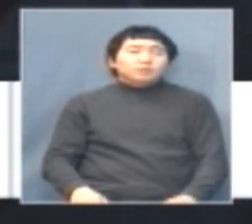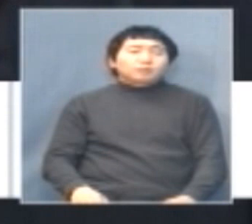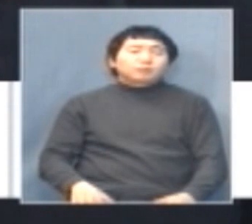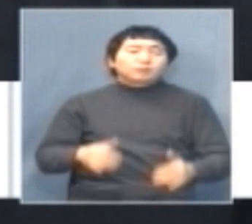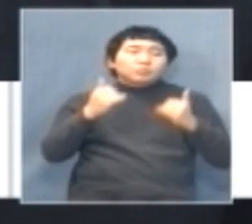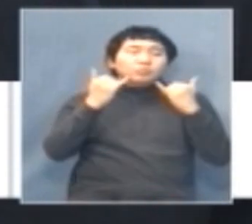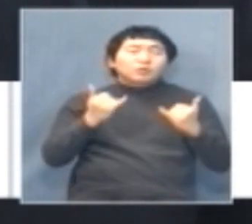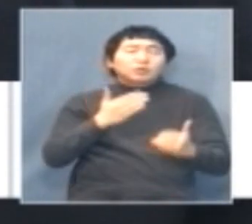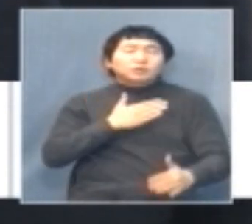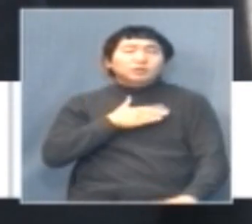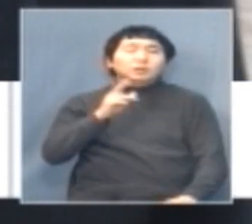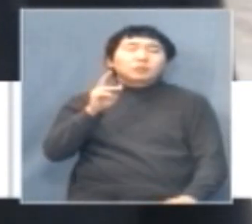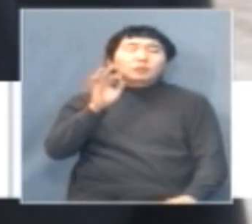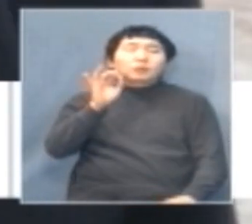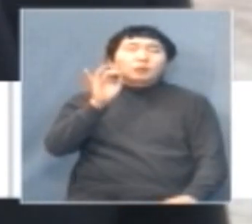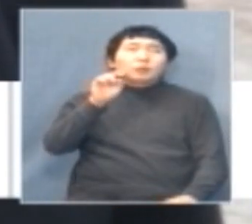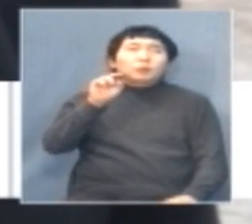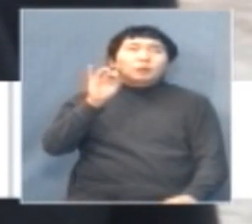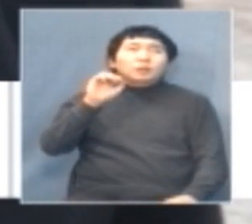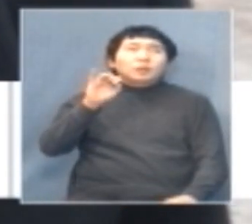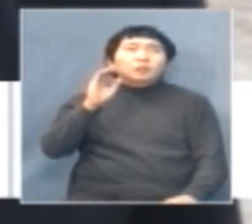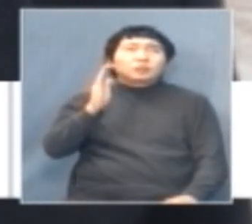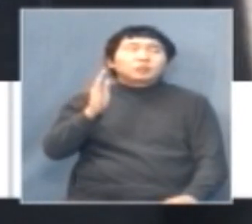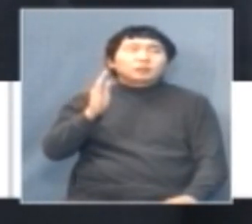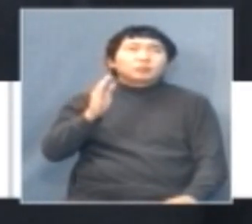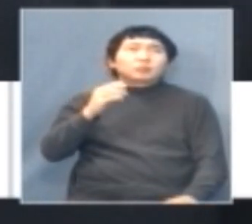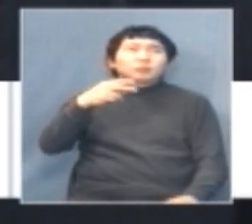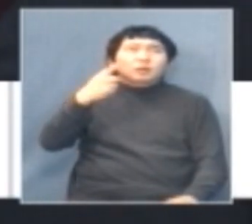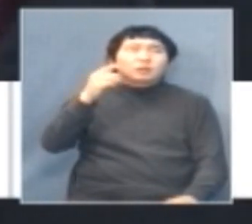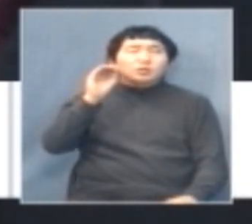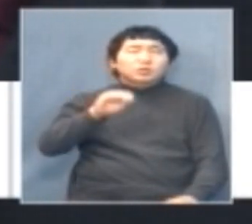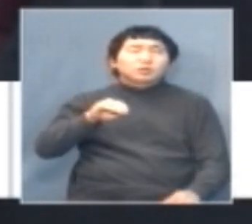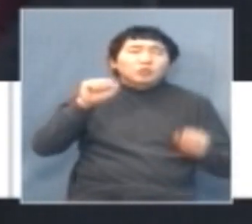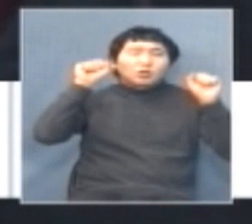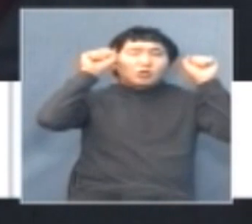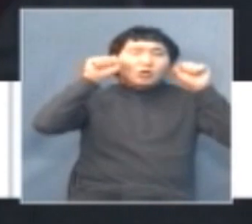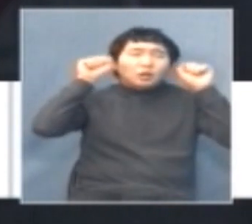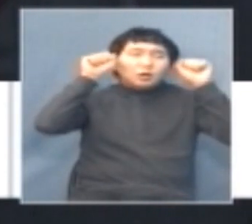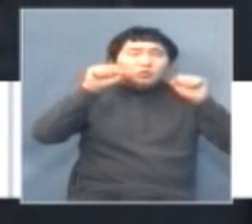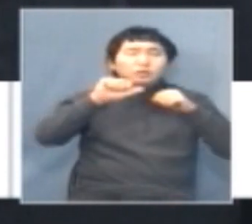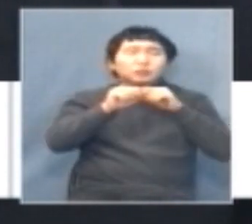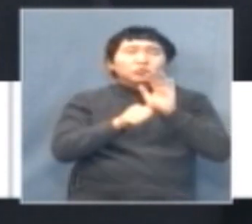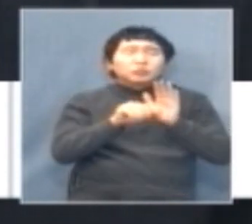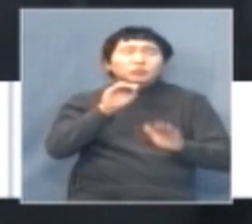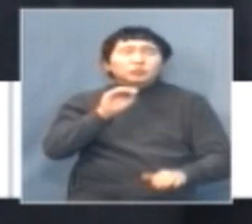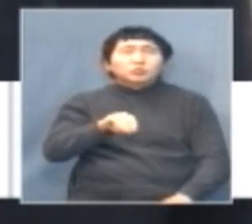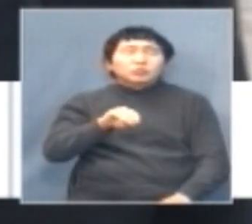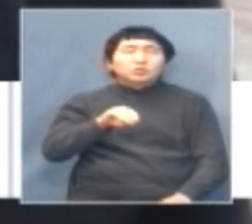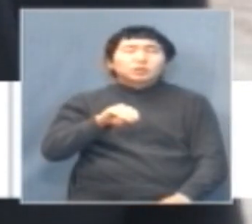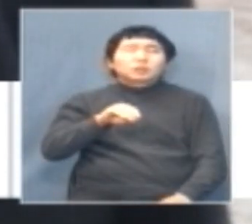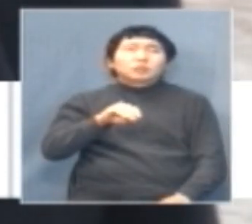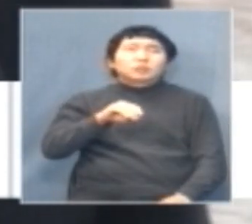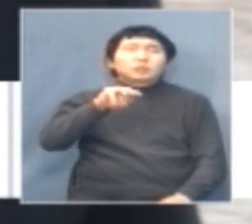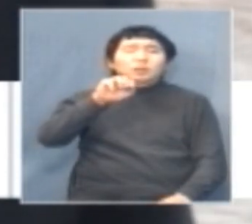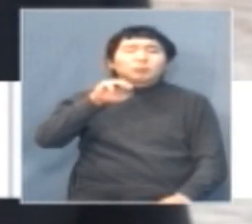Сейчас в нашем кооперативе 21 тысяча голов губошерстных овец мясного направления. Из них почти 16 тысяч единиц маточного поголовья овец. Все